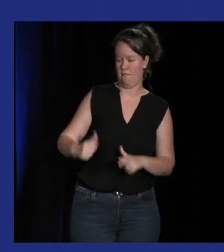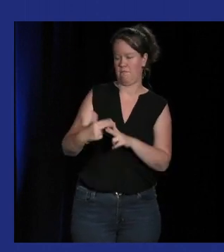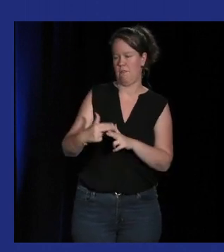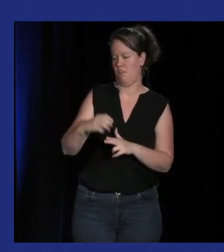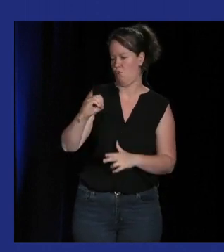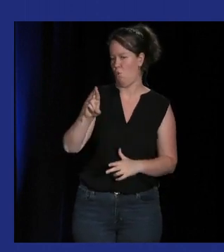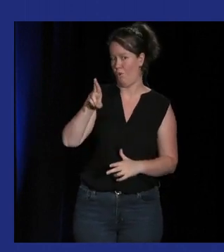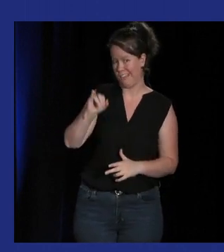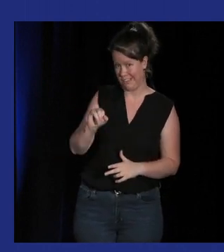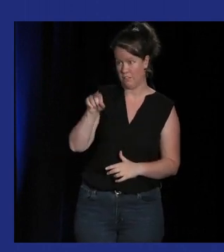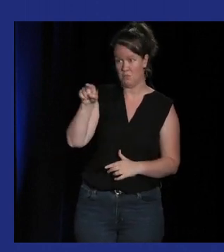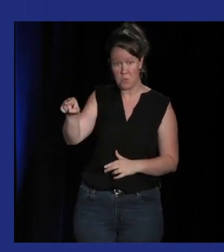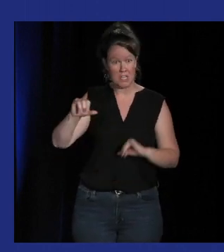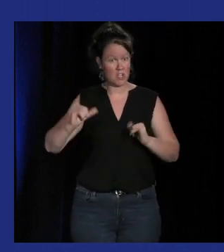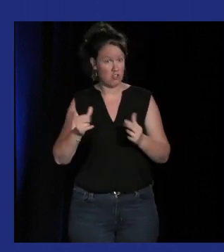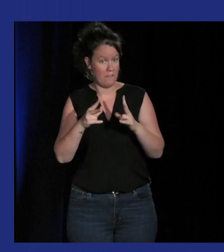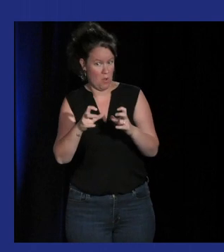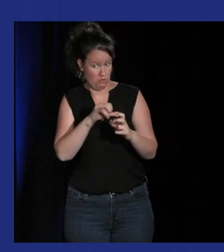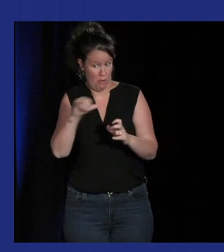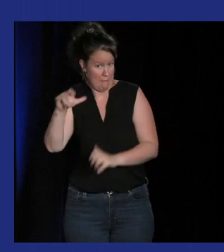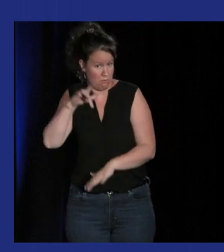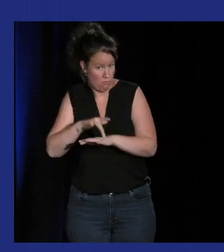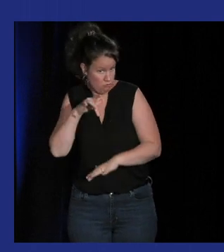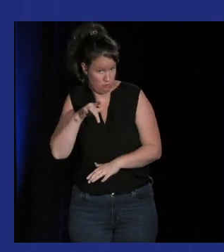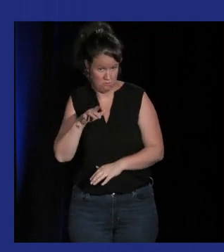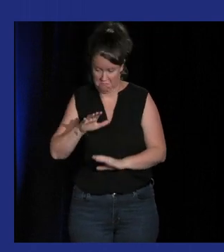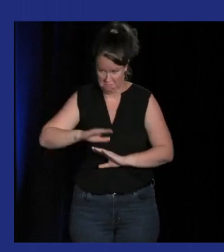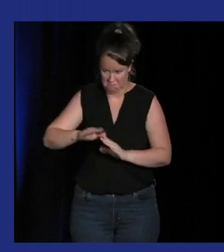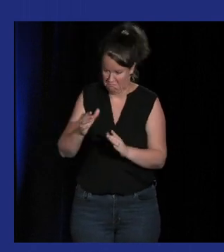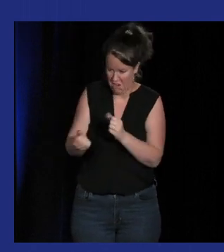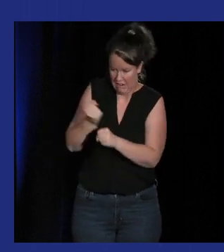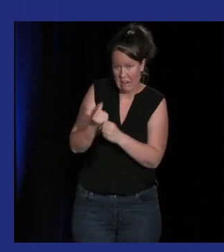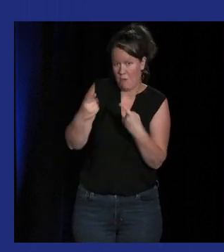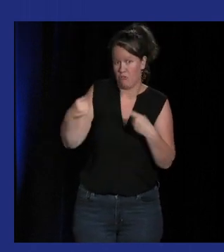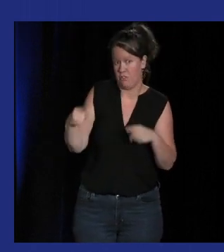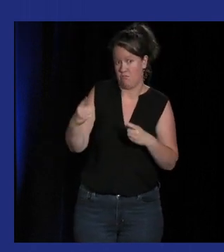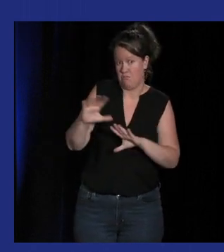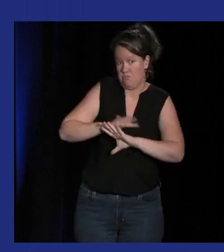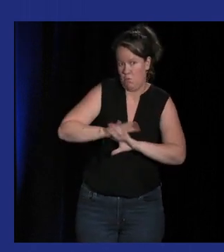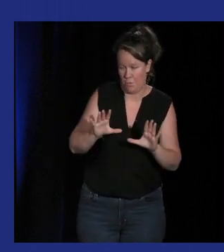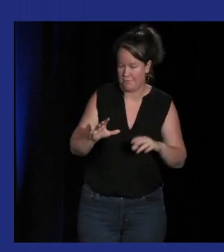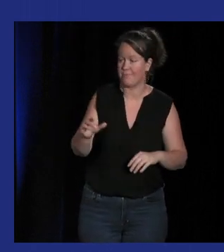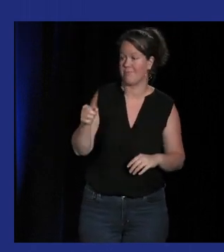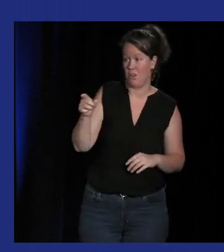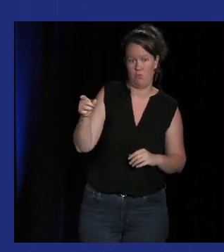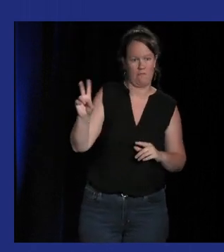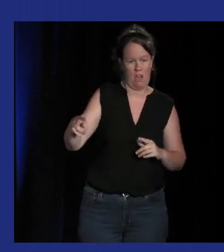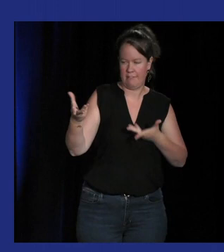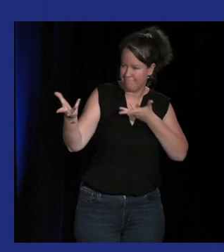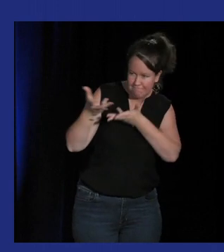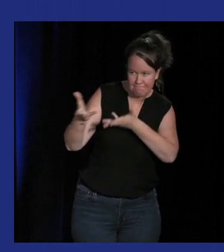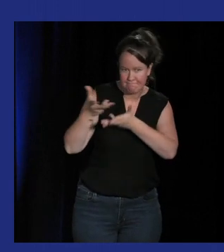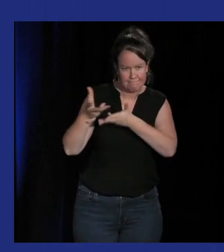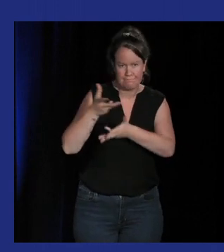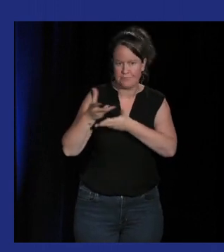de jeux vidéo avant et en fait ils étaient en discussion tout le temps pour avoir chaque fois